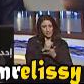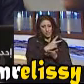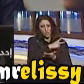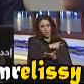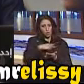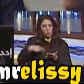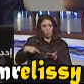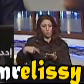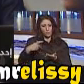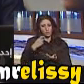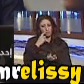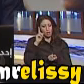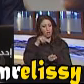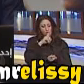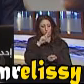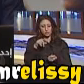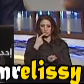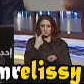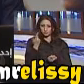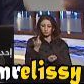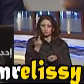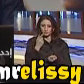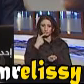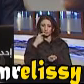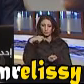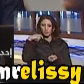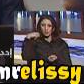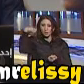وبعدين مدير المدرسه ما بيراعيش يعني الشباب اللي معانا